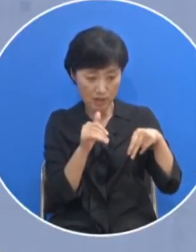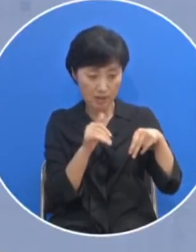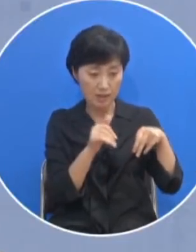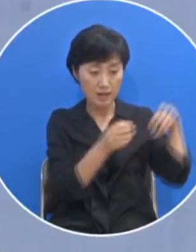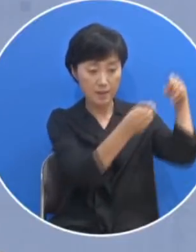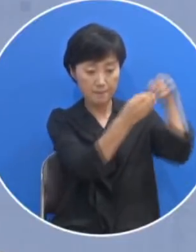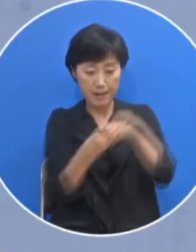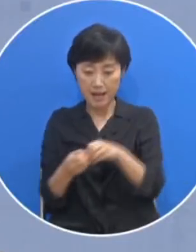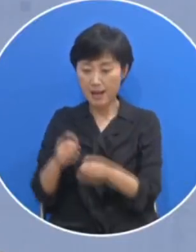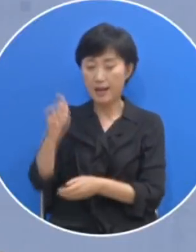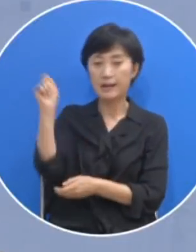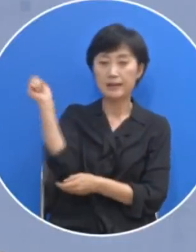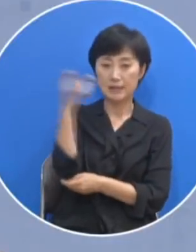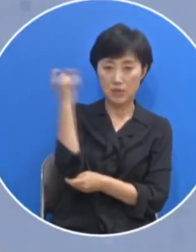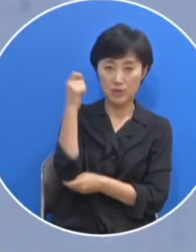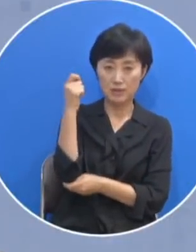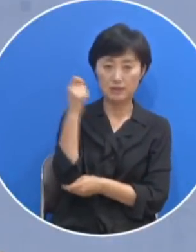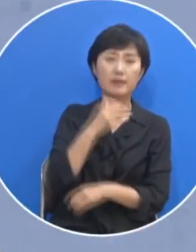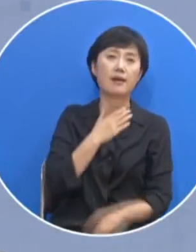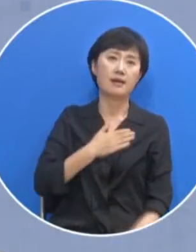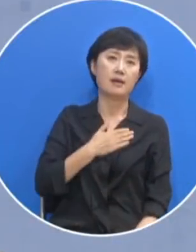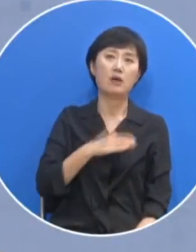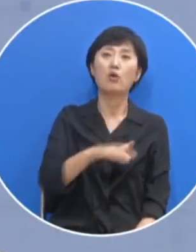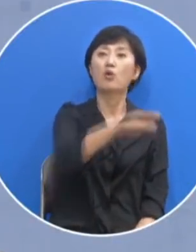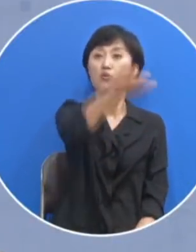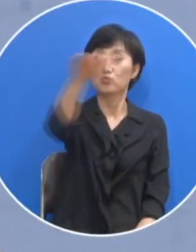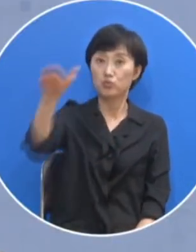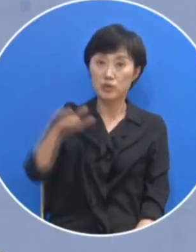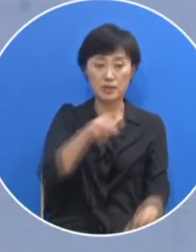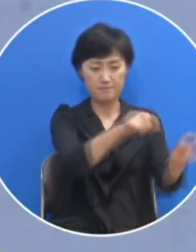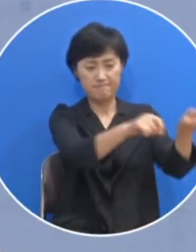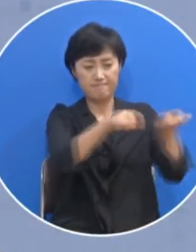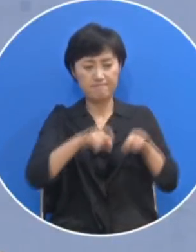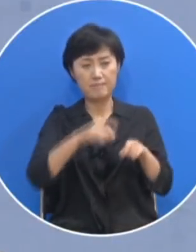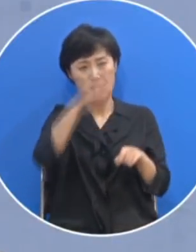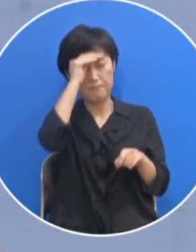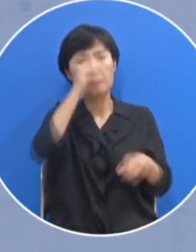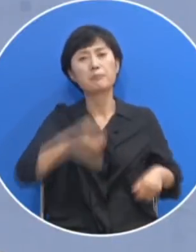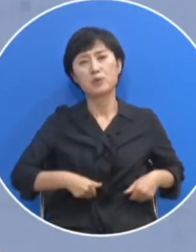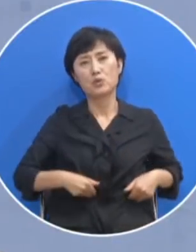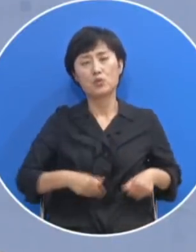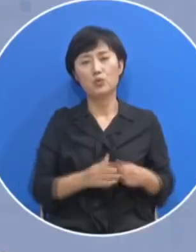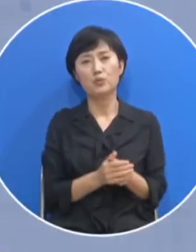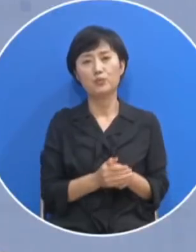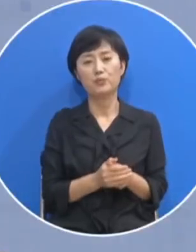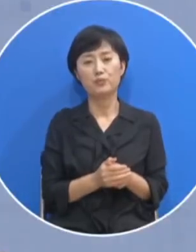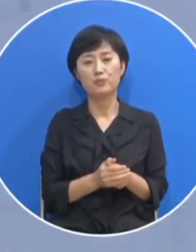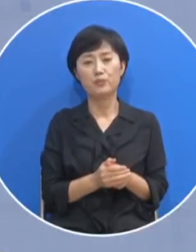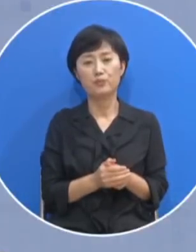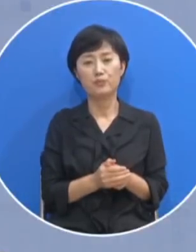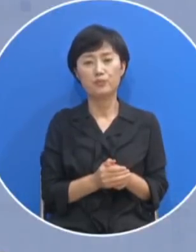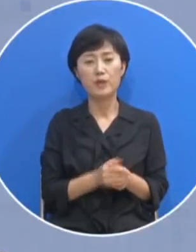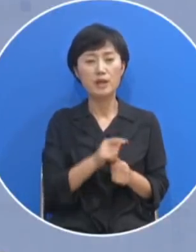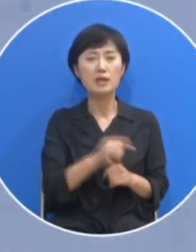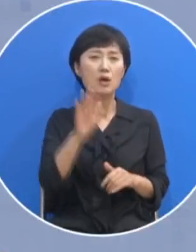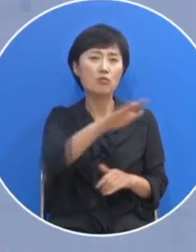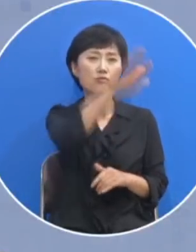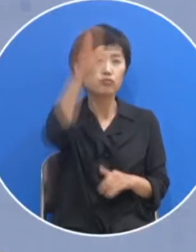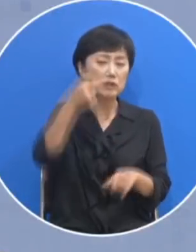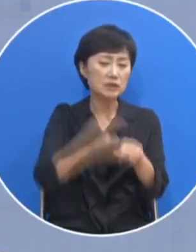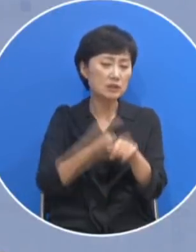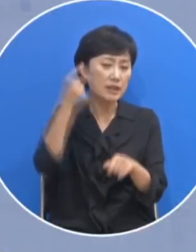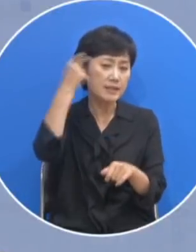let's date 이런 총회 것 을 테스트 타입 자료가 쌓이면 되고 왜 말씀에 아무리 말해도 좋은거 있겠지만 가치가 바뀌었다고 해서 아마